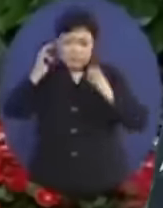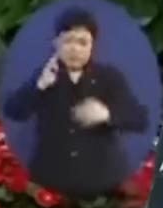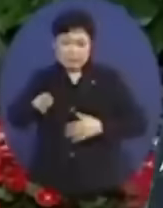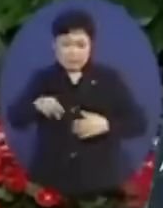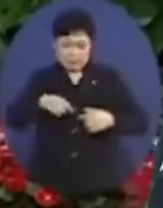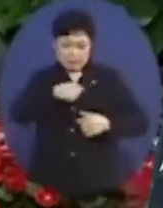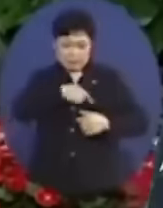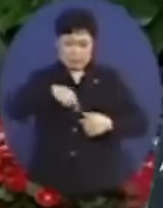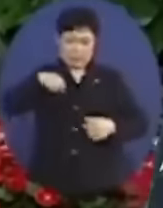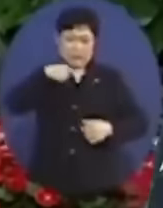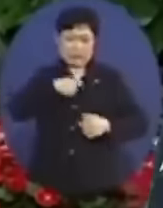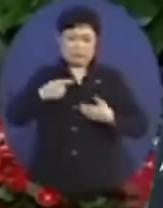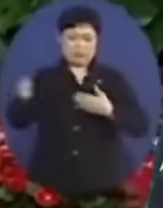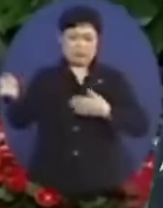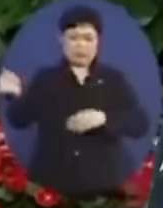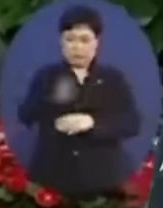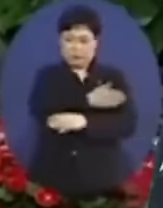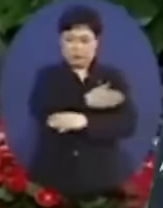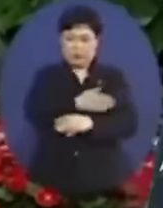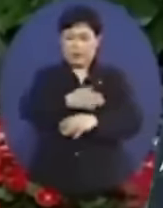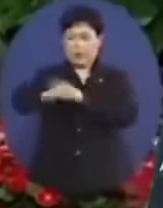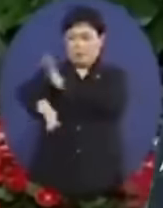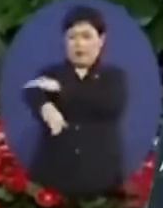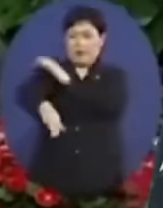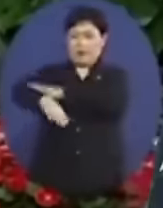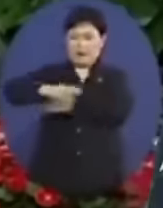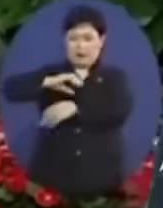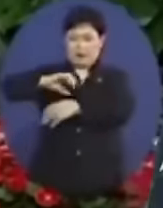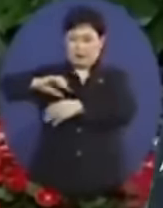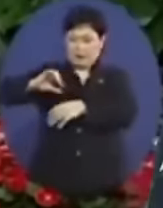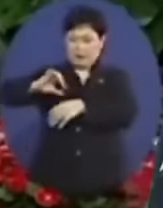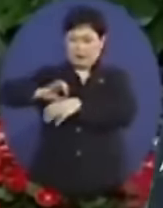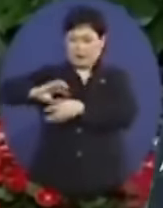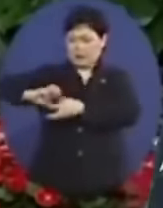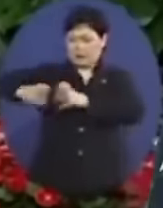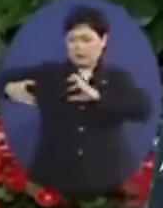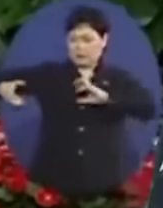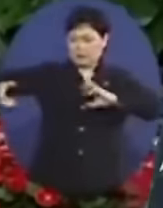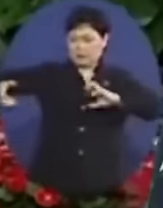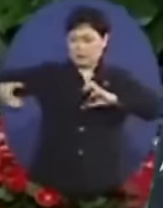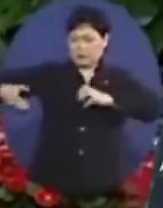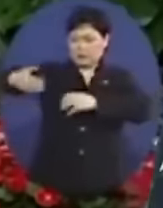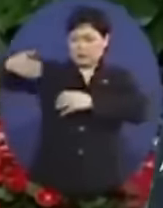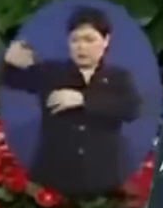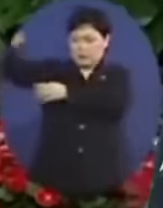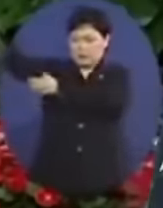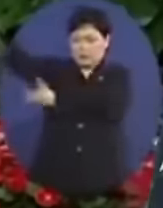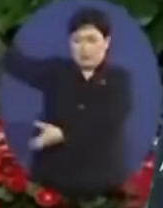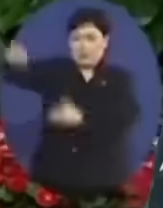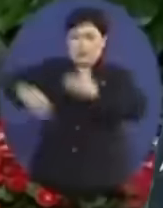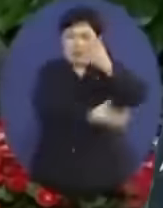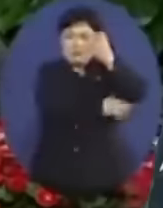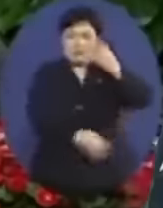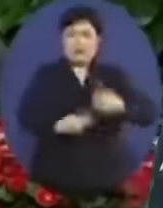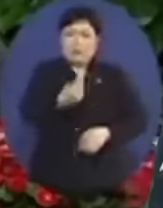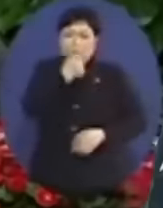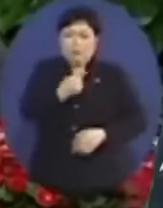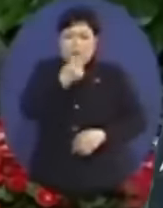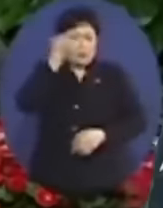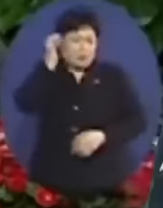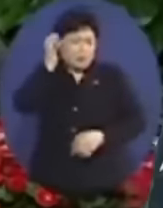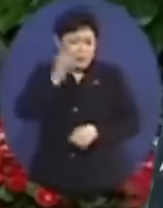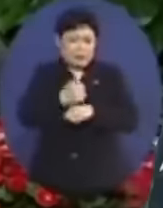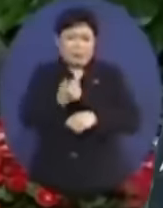가슴으로부터 팔에 이르는 근육이 겨서 팽함 호흡 장애를 일으켜